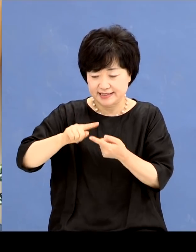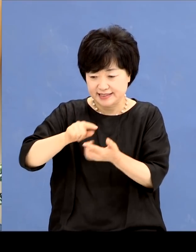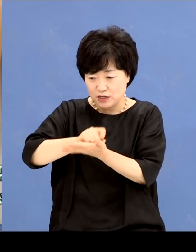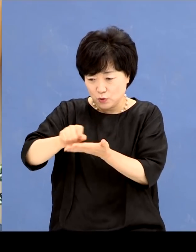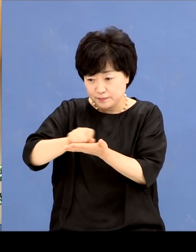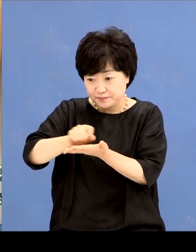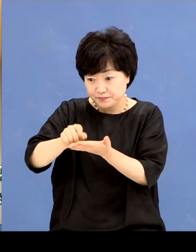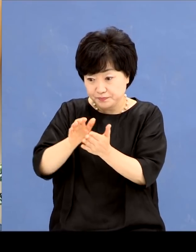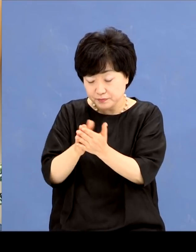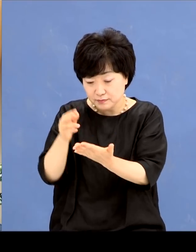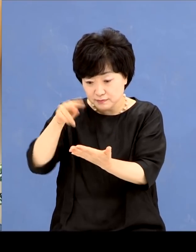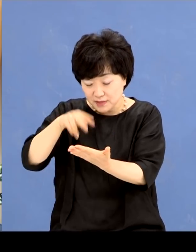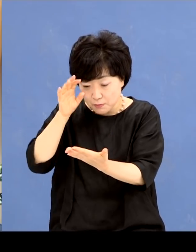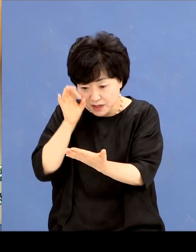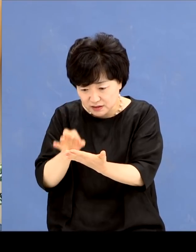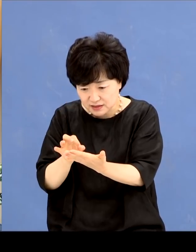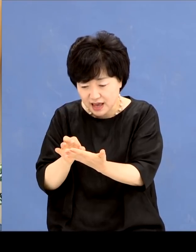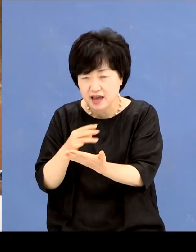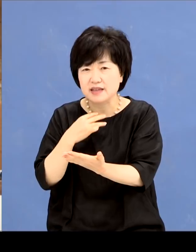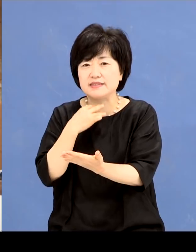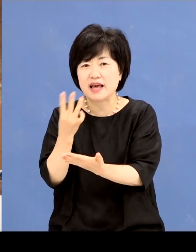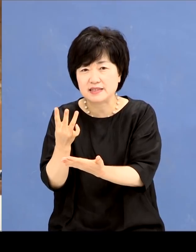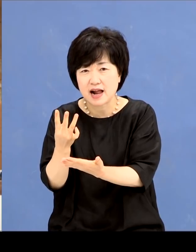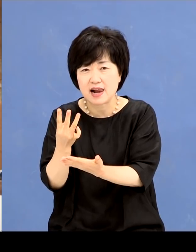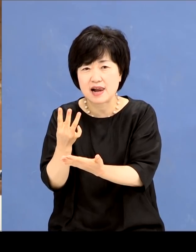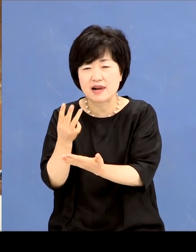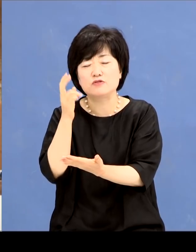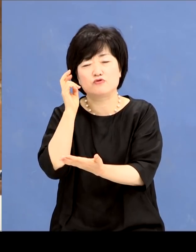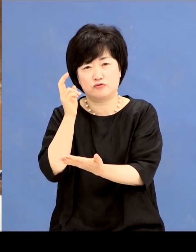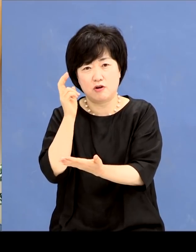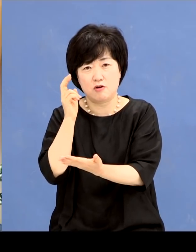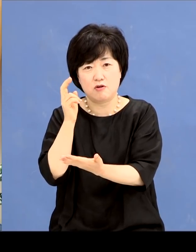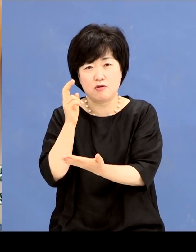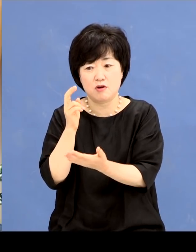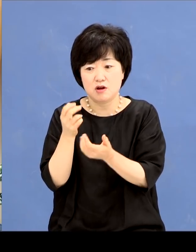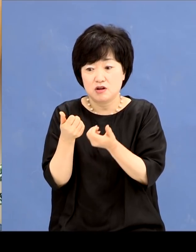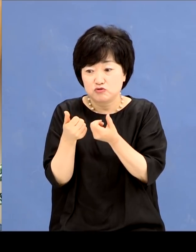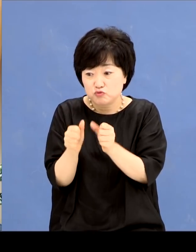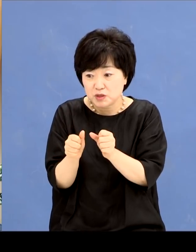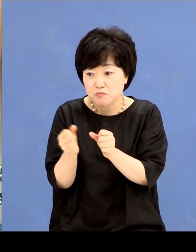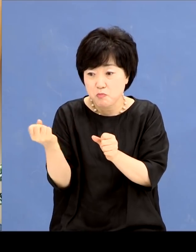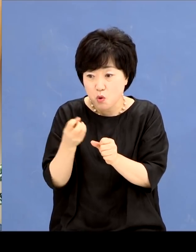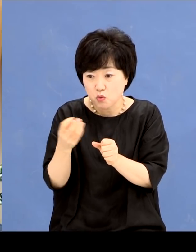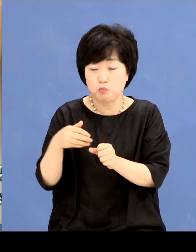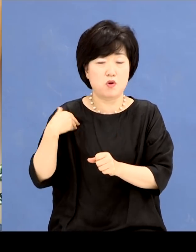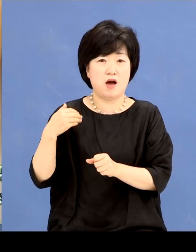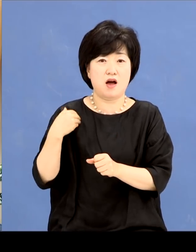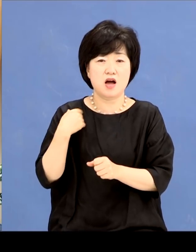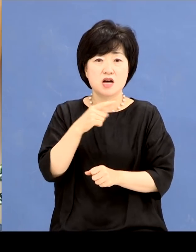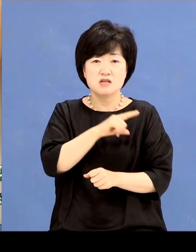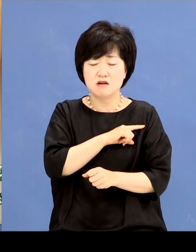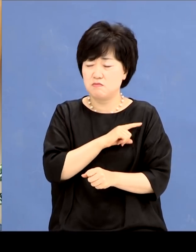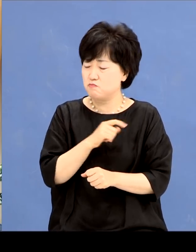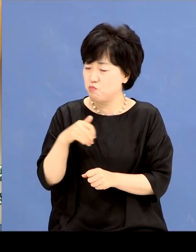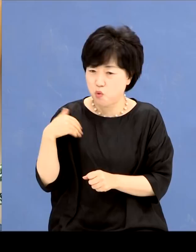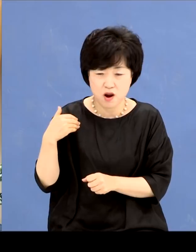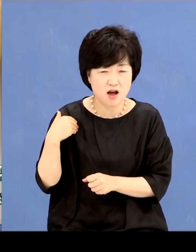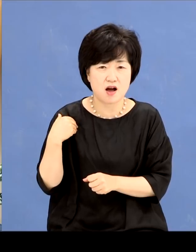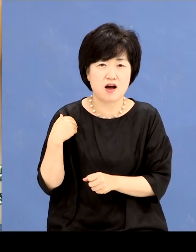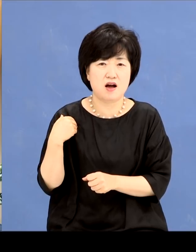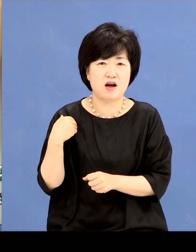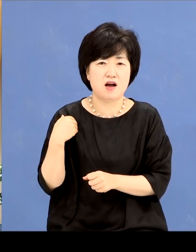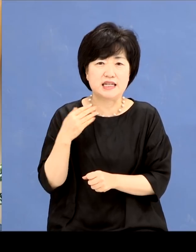네. 3살이라고 적혀 있고 추정이라고 돼 있더라고요. 예. 그리고 이름과 주민번호를 모두 보육원에서 만들어 주셔서 저의